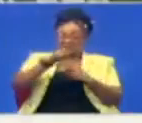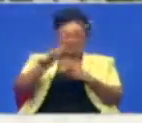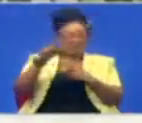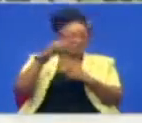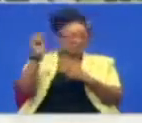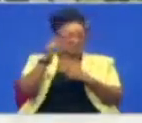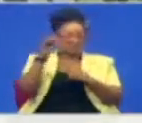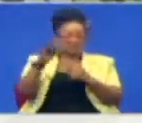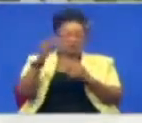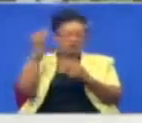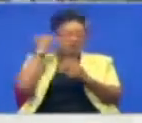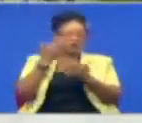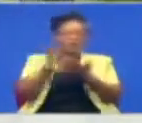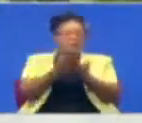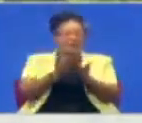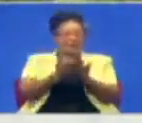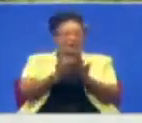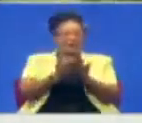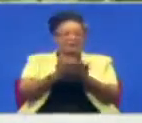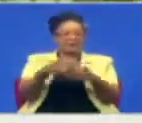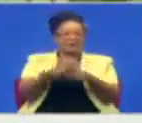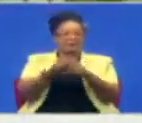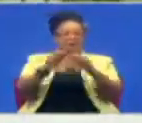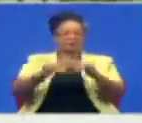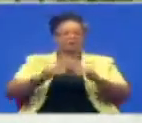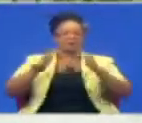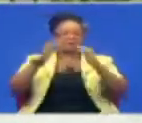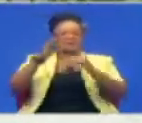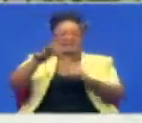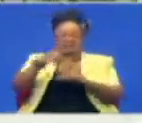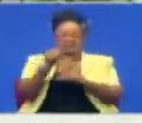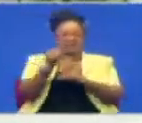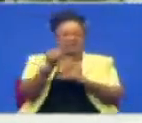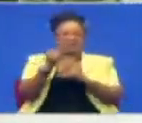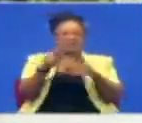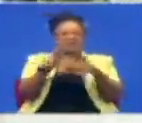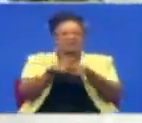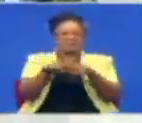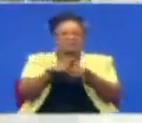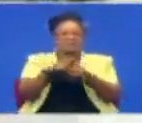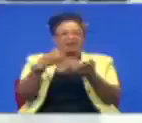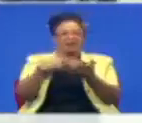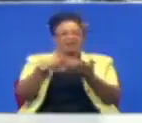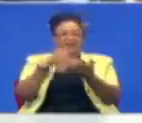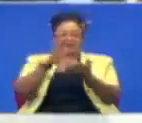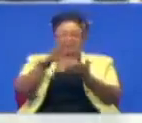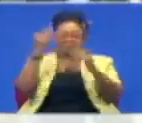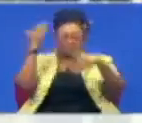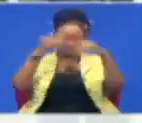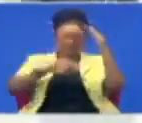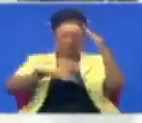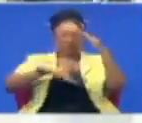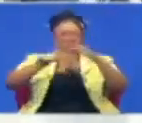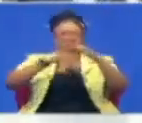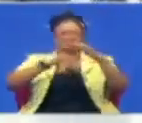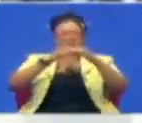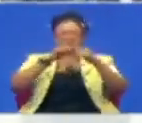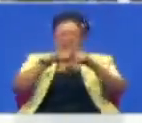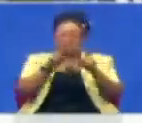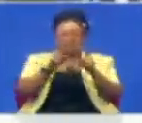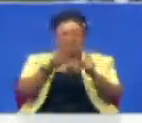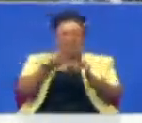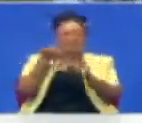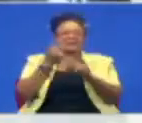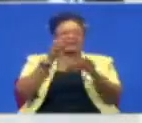rufaa, kukwea hadi ngazi ya jaji mkuu ni sawa na kufikia kilele cha taaluma yake. Lakini kwanza